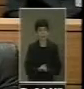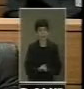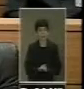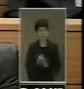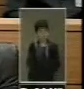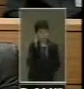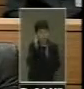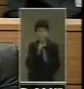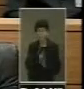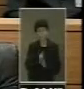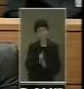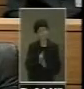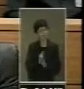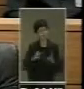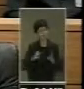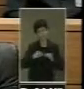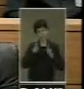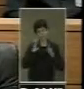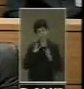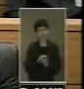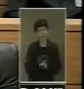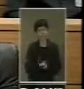ลาออกก็ไม่เอาครับท่านประธาน